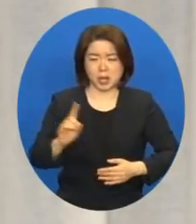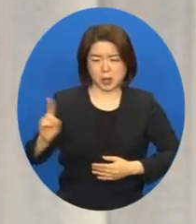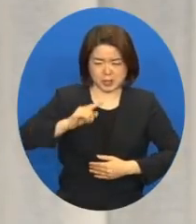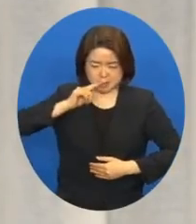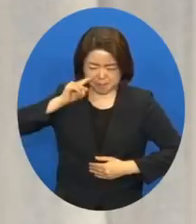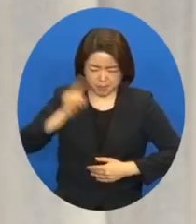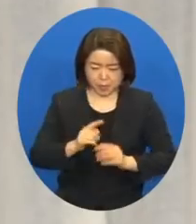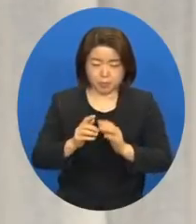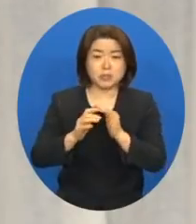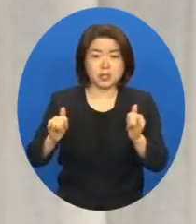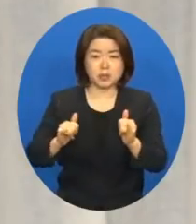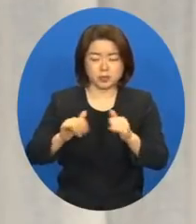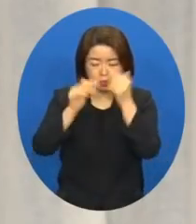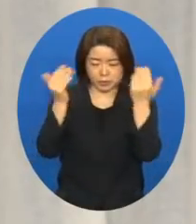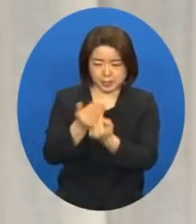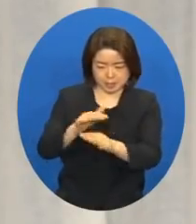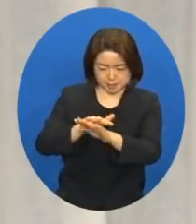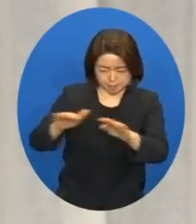다 풀어내세요.